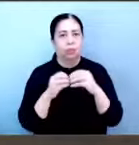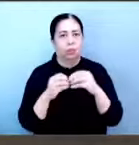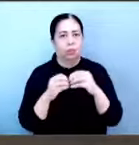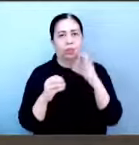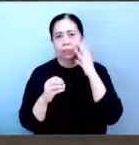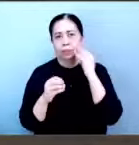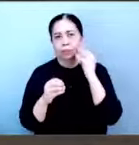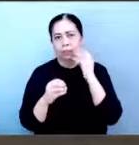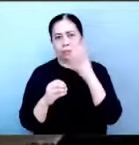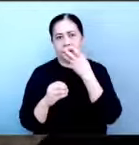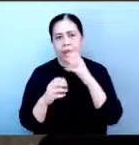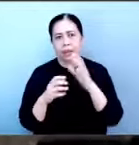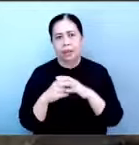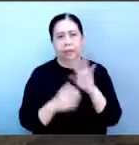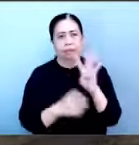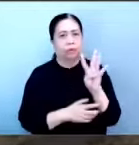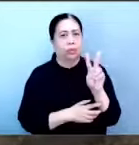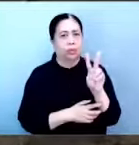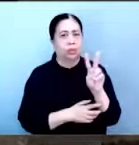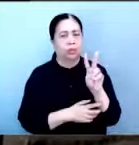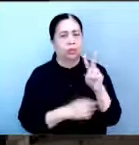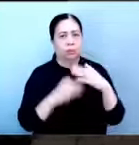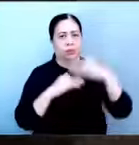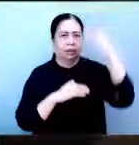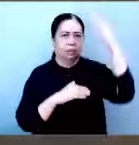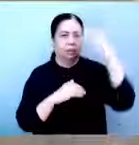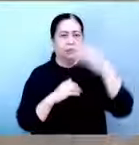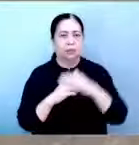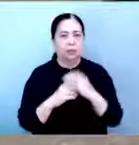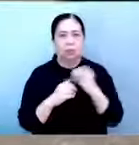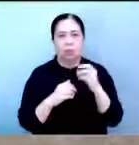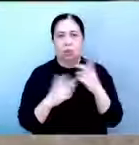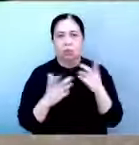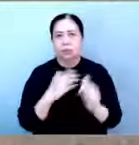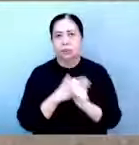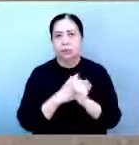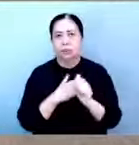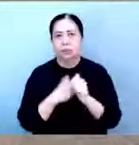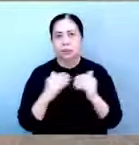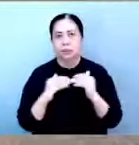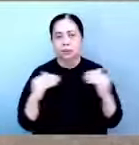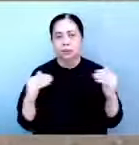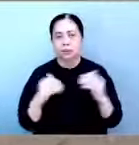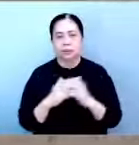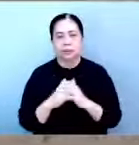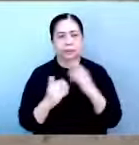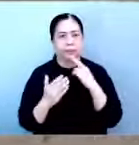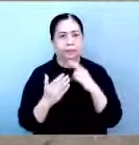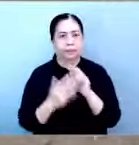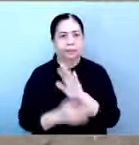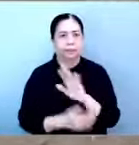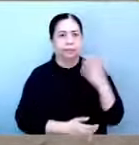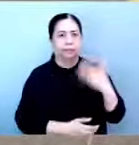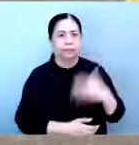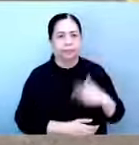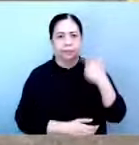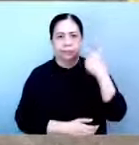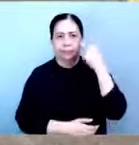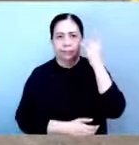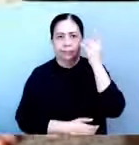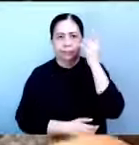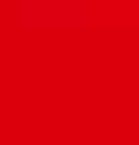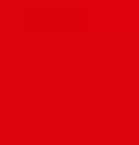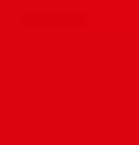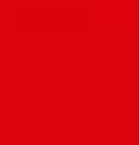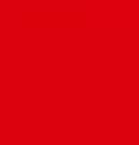ng damang init na 42 de Cel pataas o maituturing na danger level nagbabalita mula sa frontline Gerard de la Peña